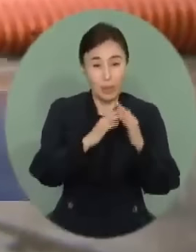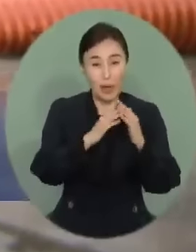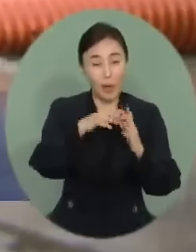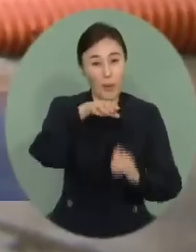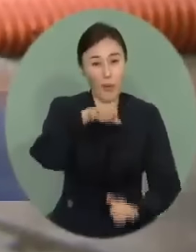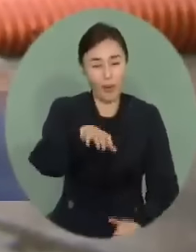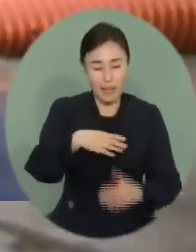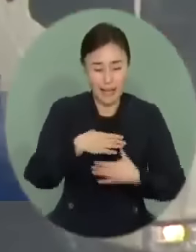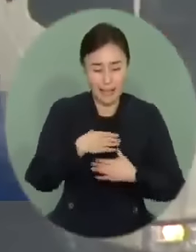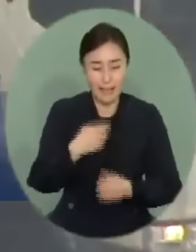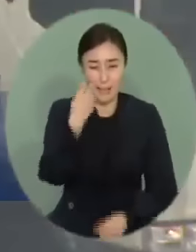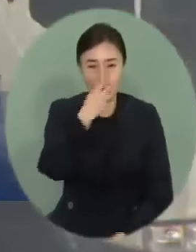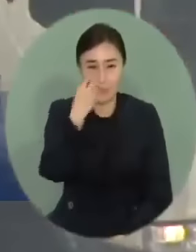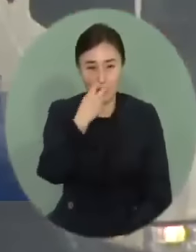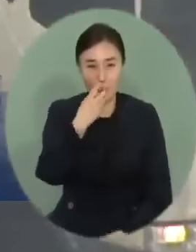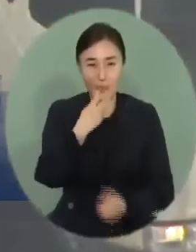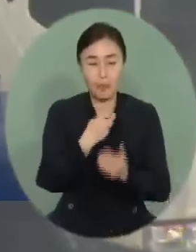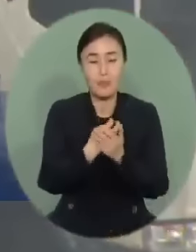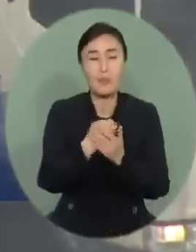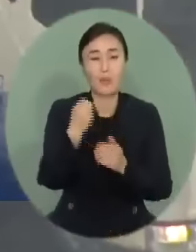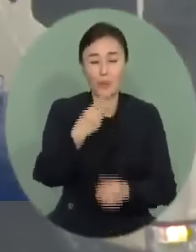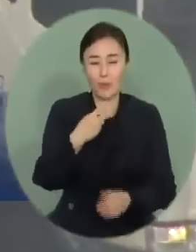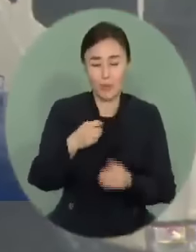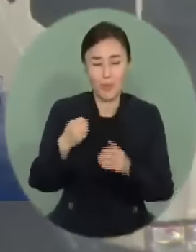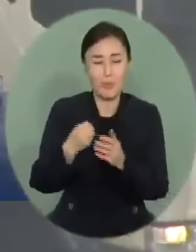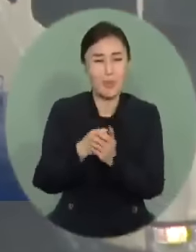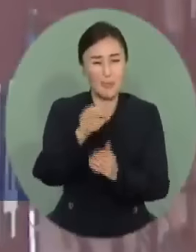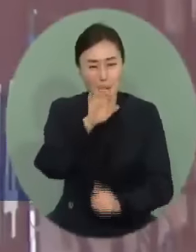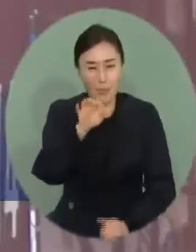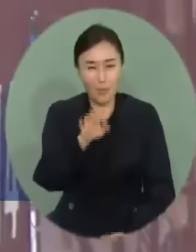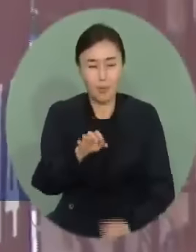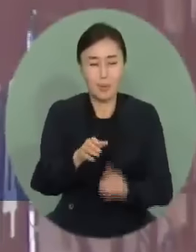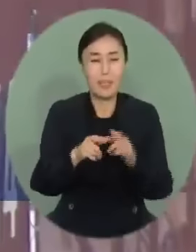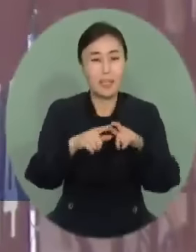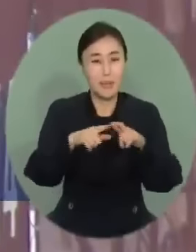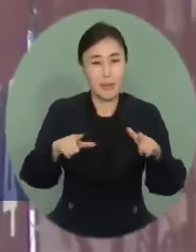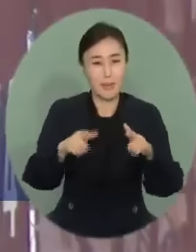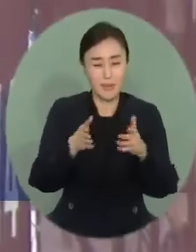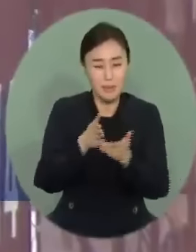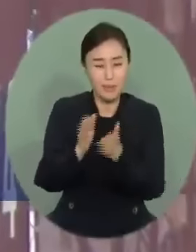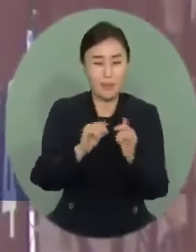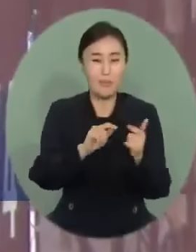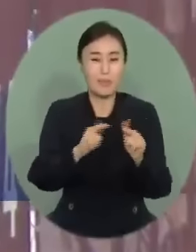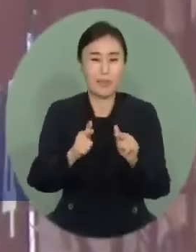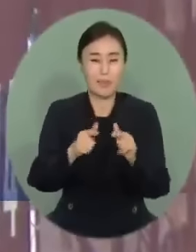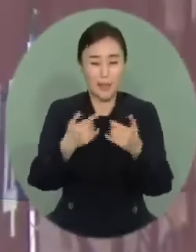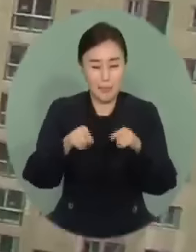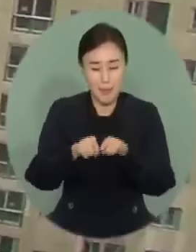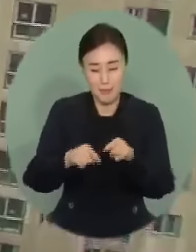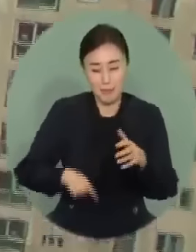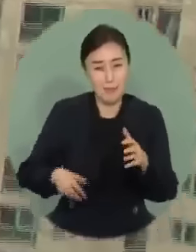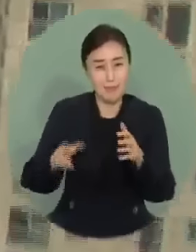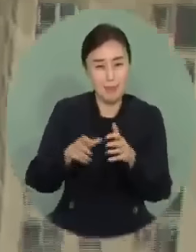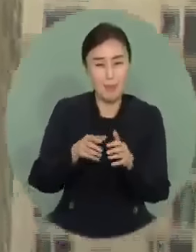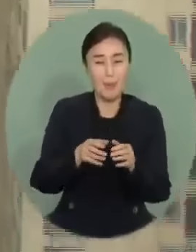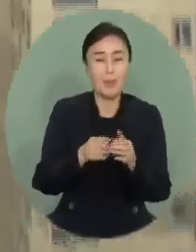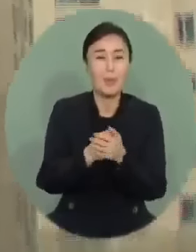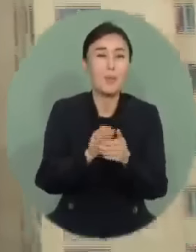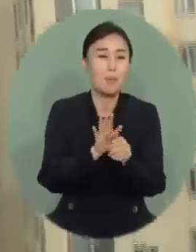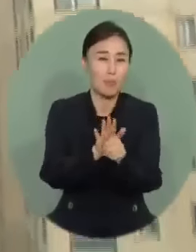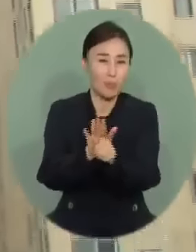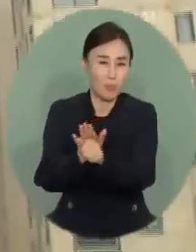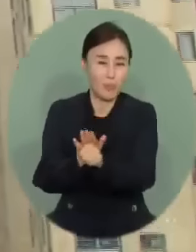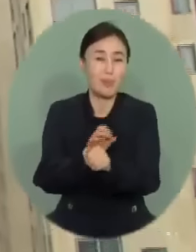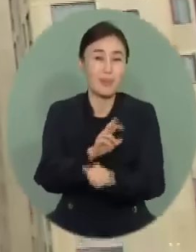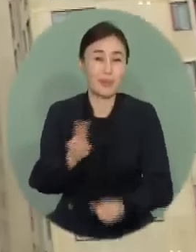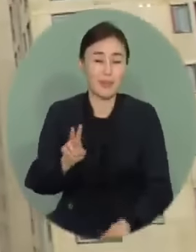안전 점검을 전뿐만 아니라 수시로 민간 전문가들과 함께 분야별로 함께 투입 전문가들은